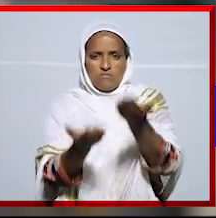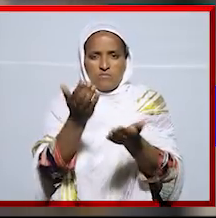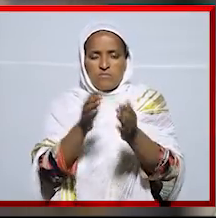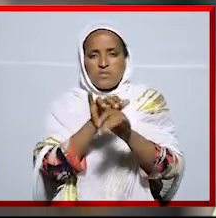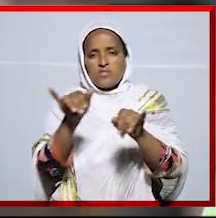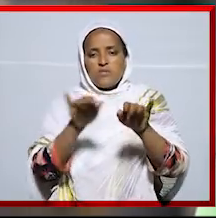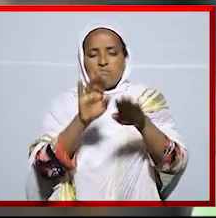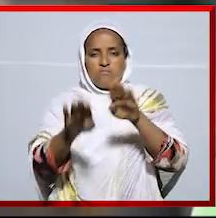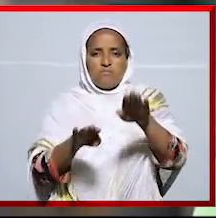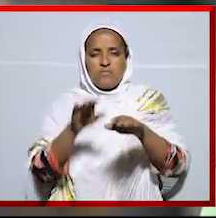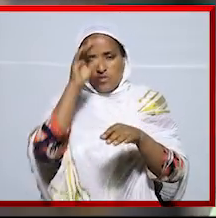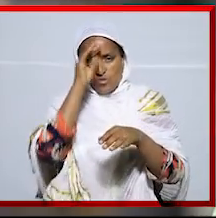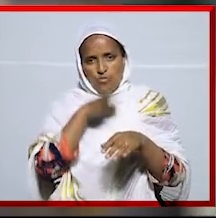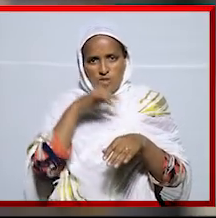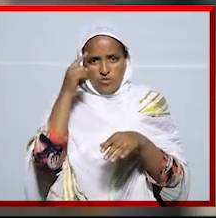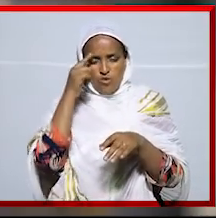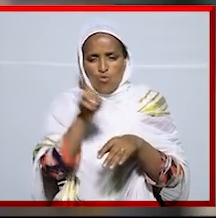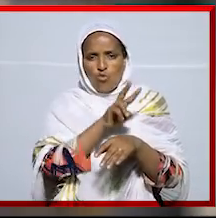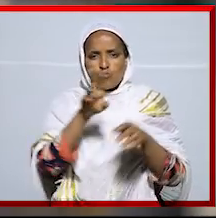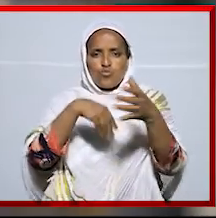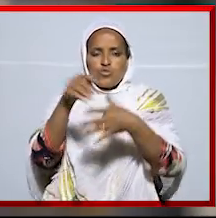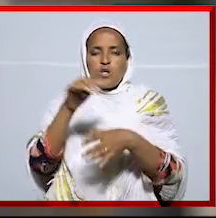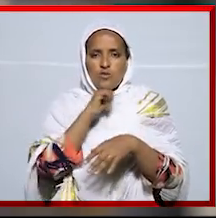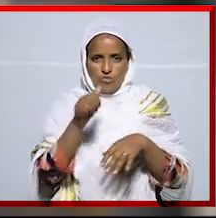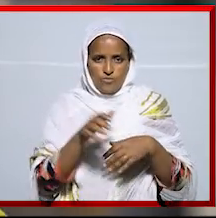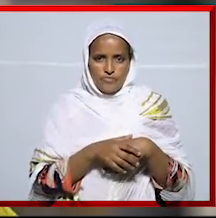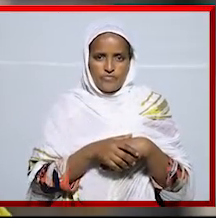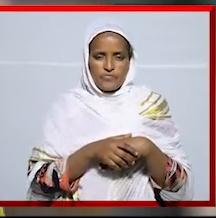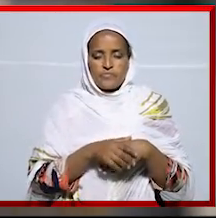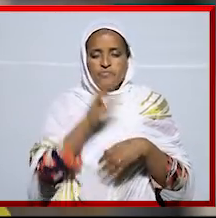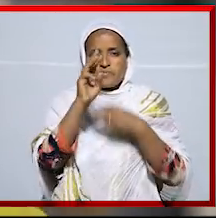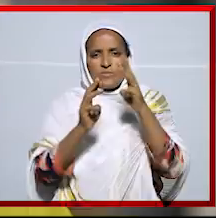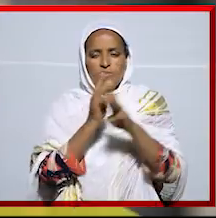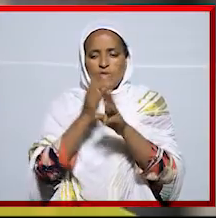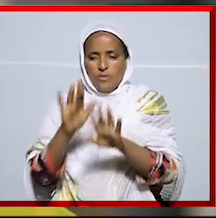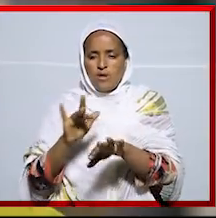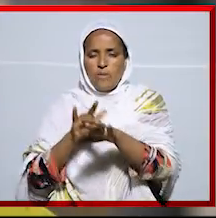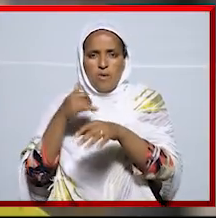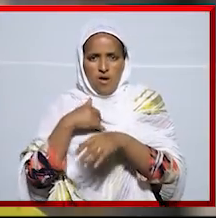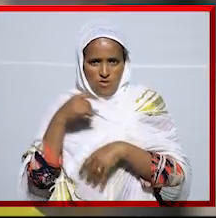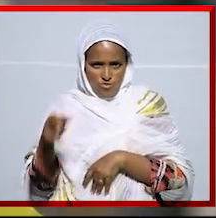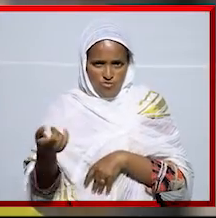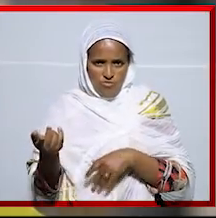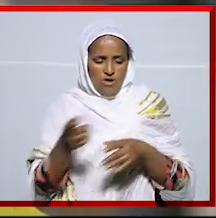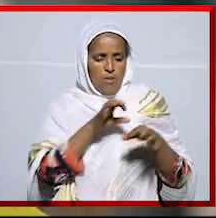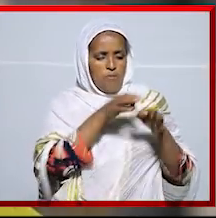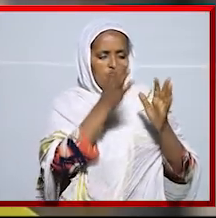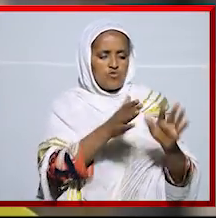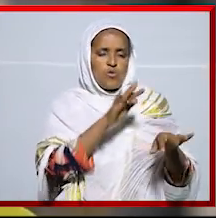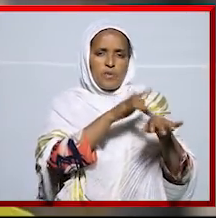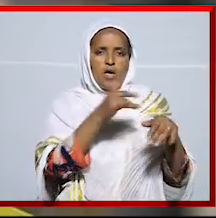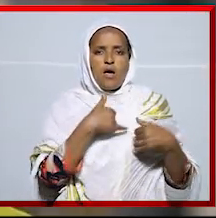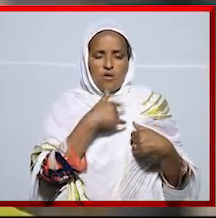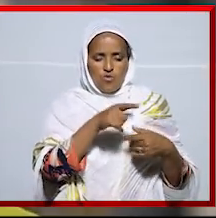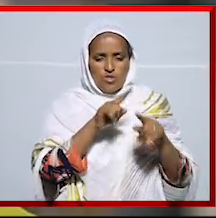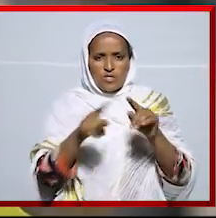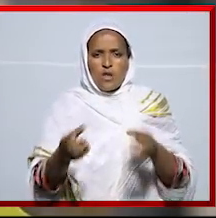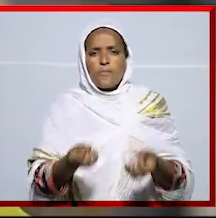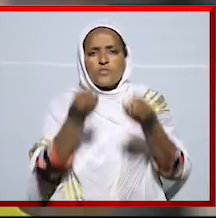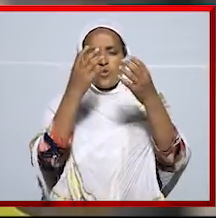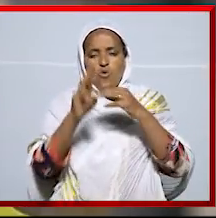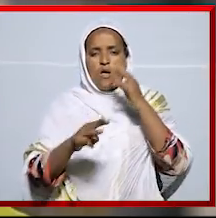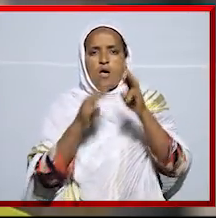ይችላል። ሃይማኖት ጋር እና ብዙ ነገር ይጋጫል። አሁን ዓለማዊ ኑሮ በይሳት አብሶ በጣም የተጋጨ ነው ያለው በይሳት ማለት እና ማኬድ